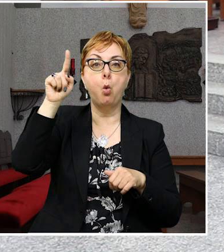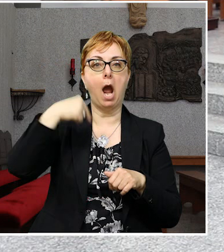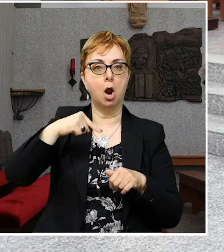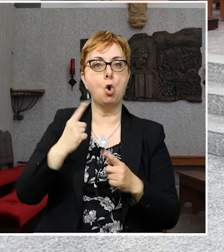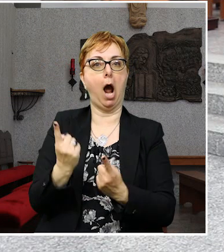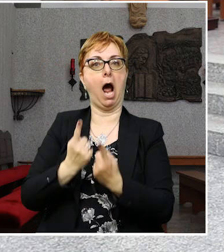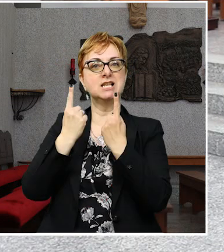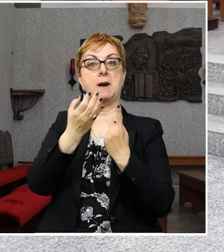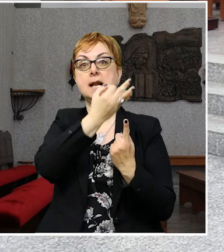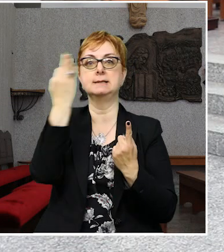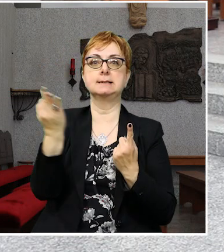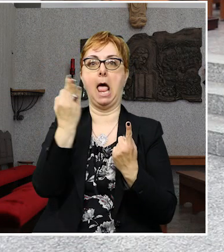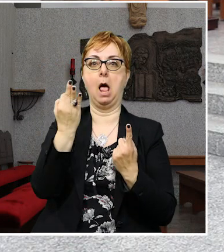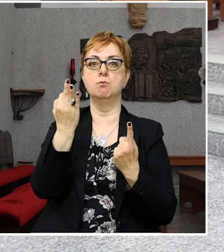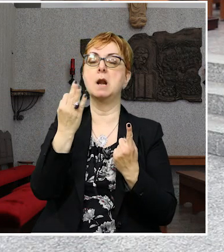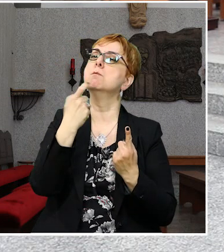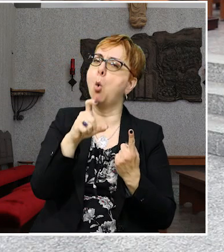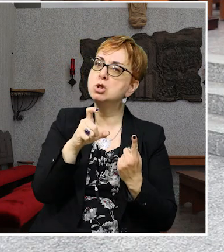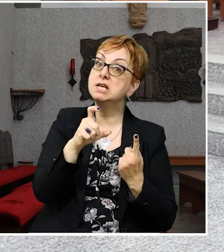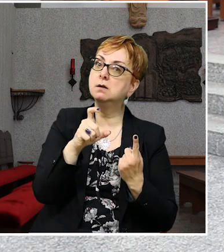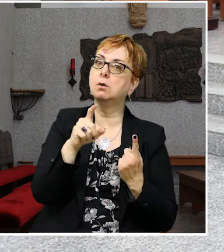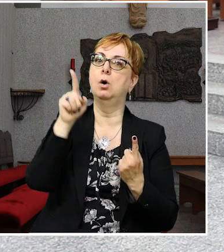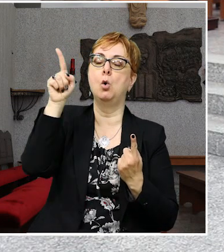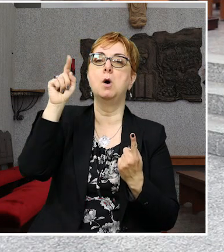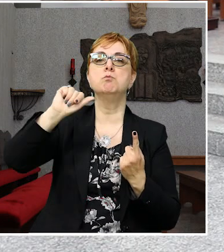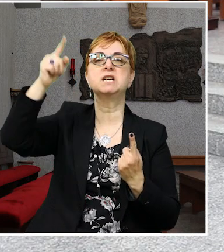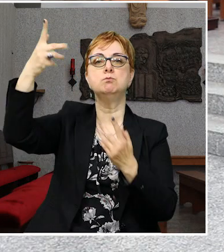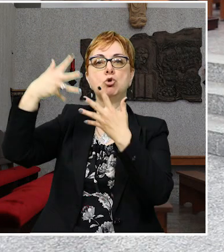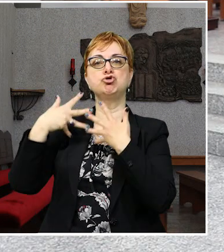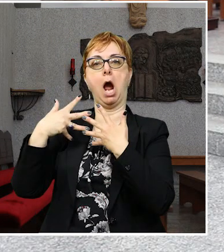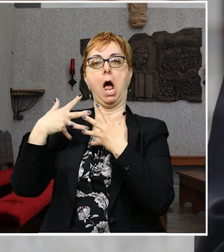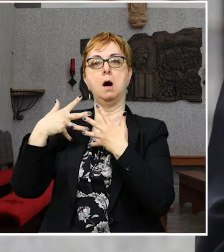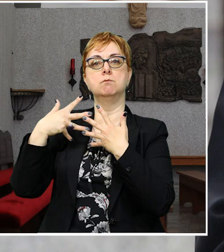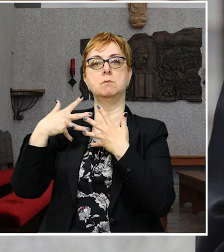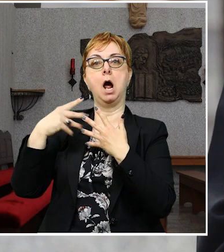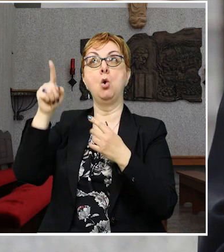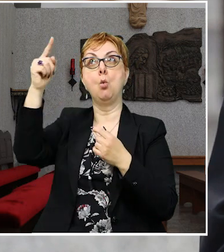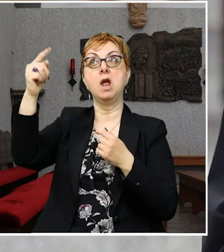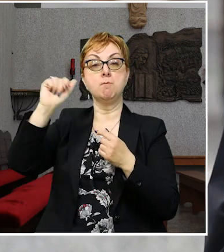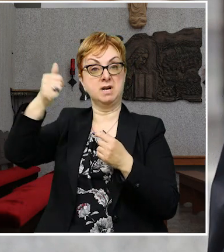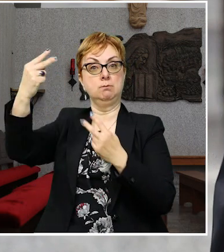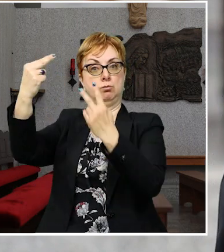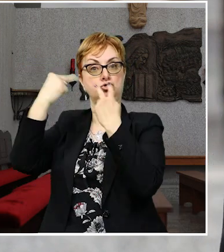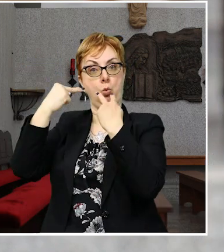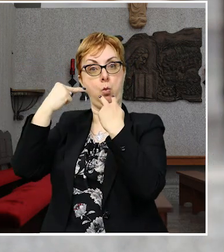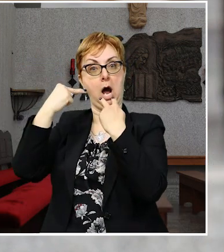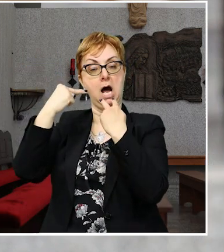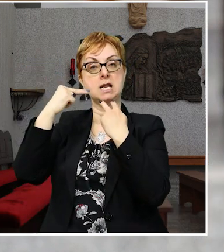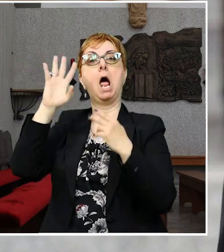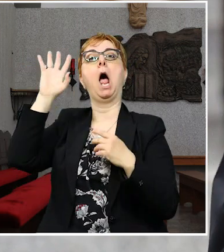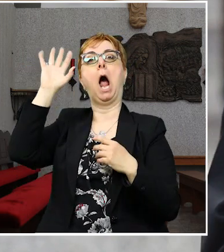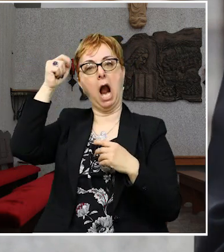ci aspetta sempre. Perché? Perché ci ama per primo, ci guarda per primo,